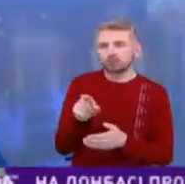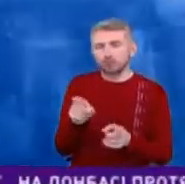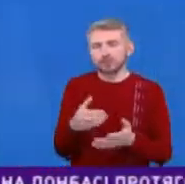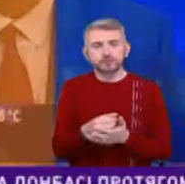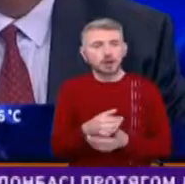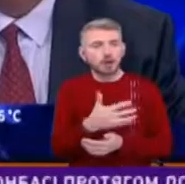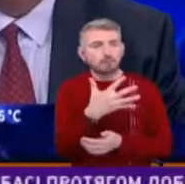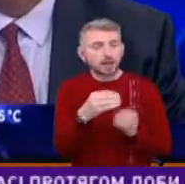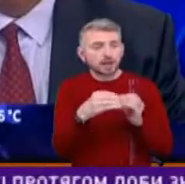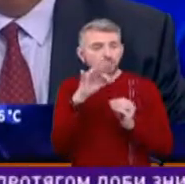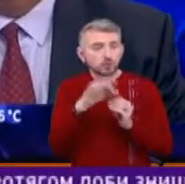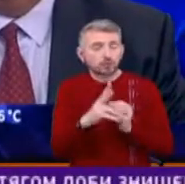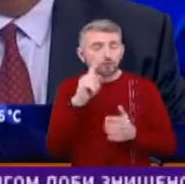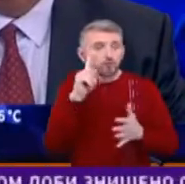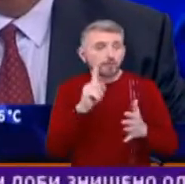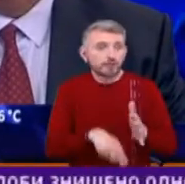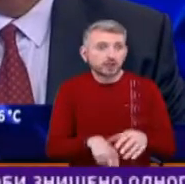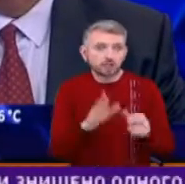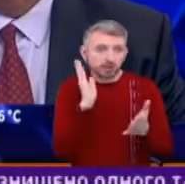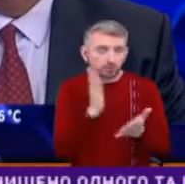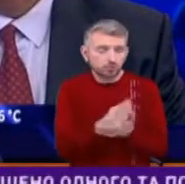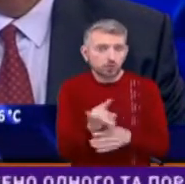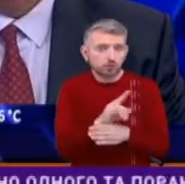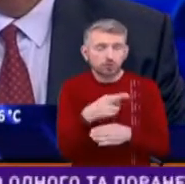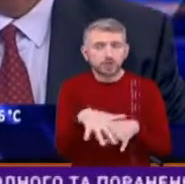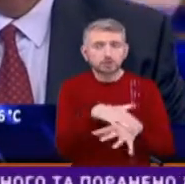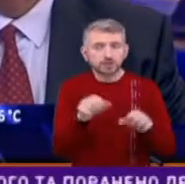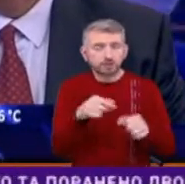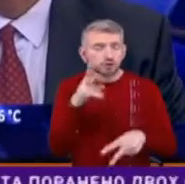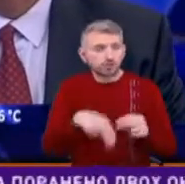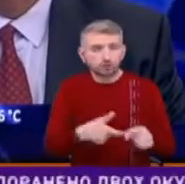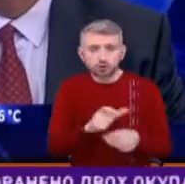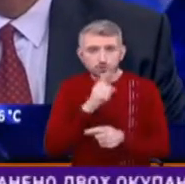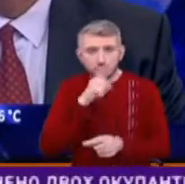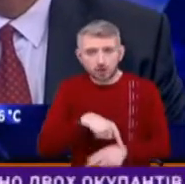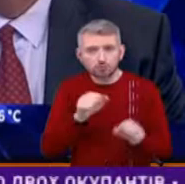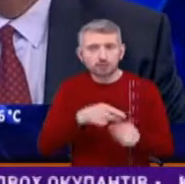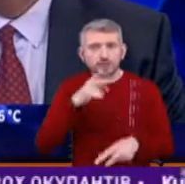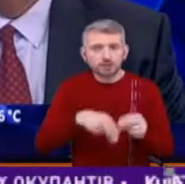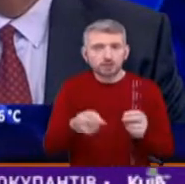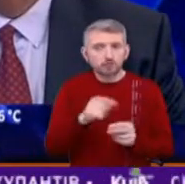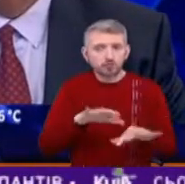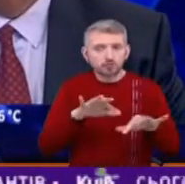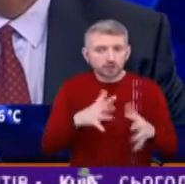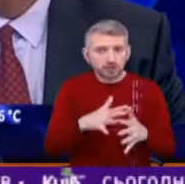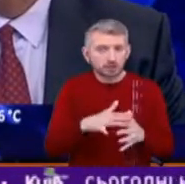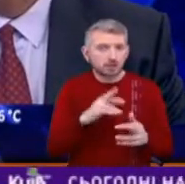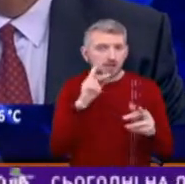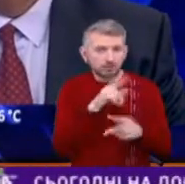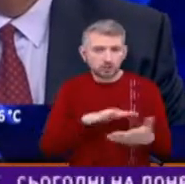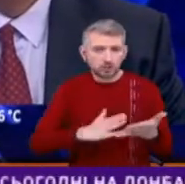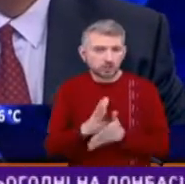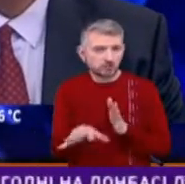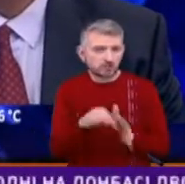тут оцей. А 5-10%, які повірять відверту брехню, для суспільства може закінчитись дуже плачевно. І може закінчитись в тому числі хибним політичним вибором.